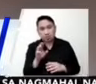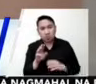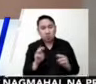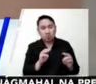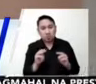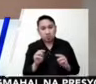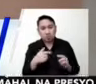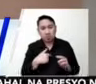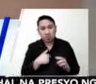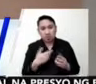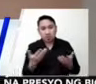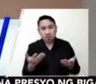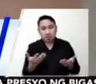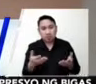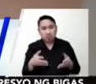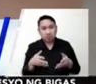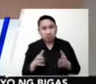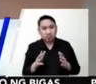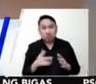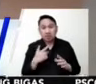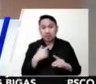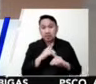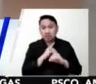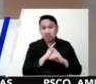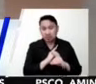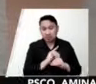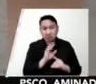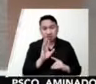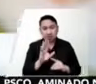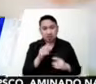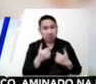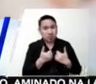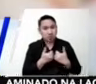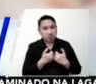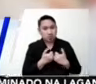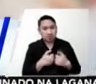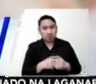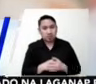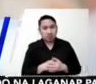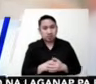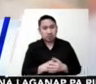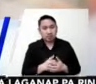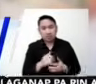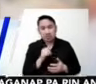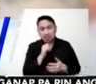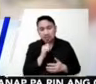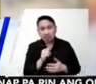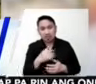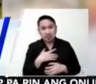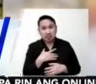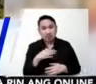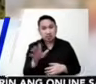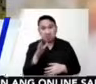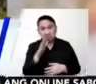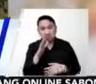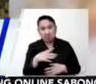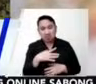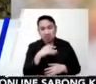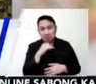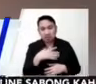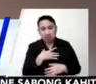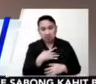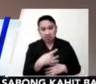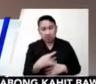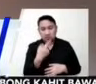consent dinepensahan din niya ang kanyang nobyang si Chloe San Jose na hindi raw gusto ng kanyang na sabi niya po nagsimula daw